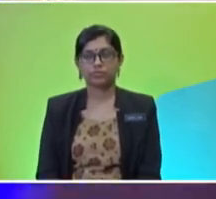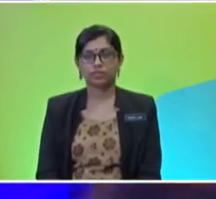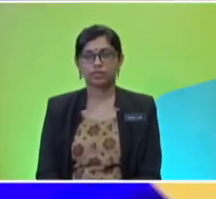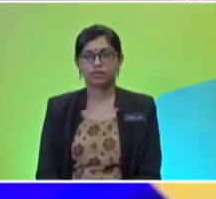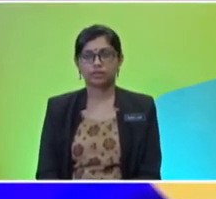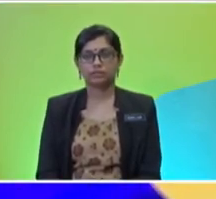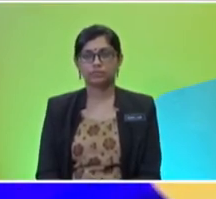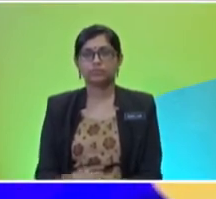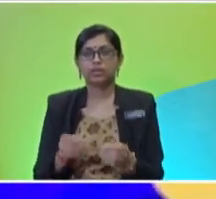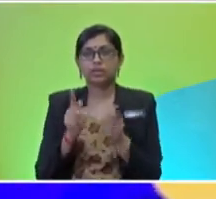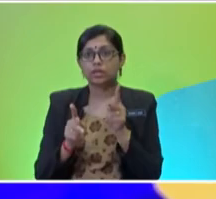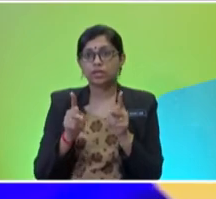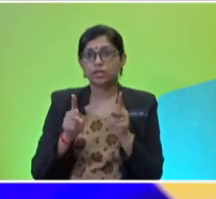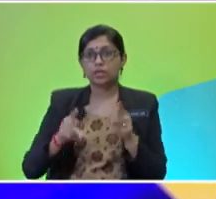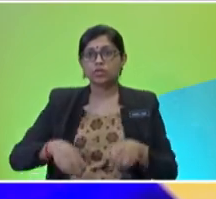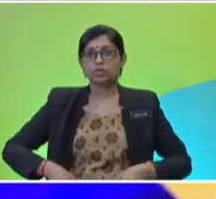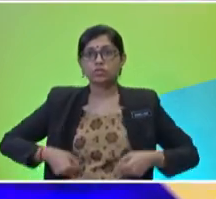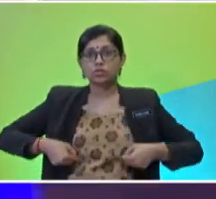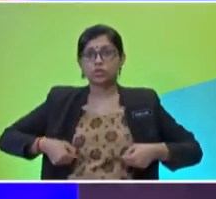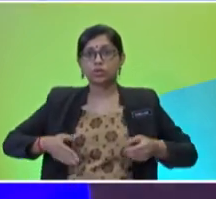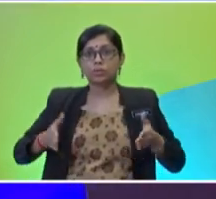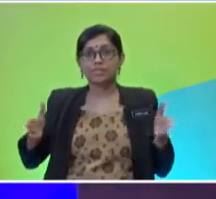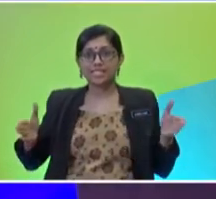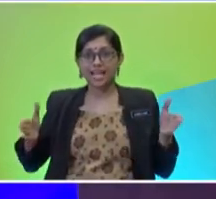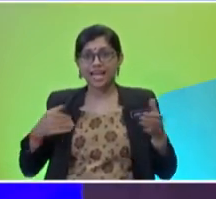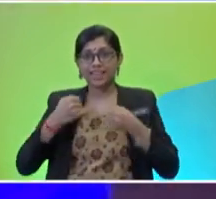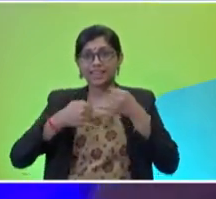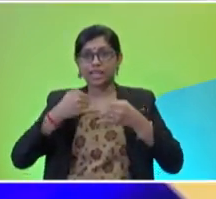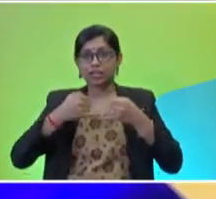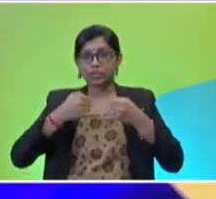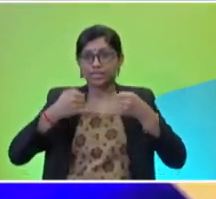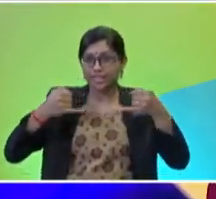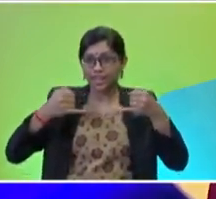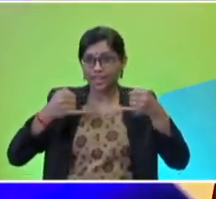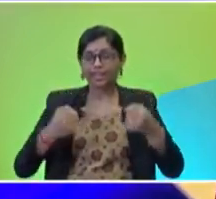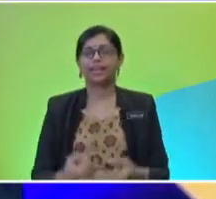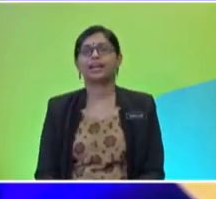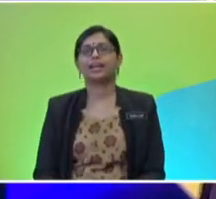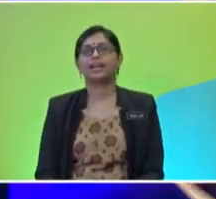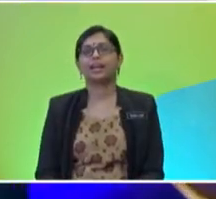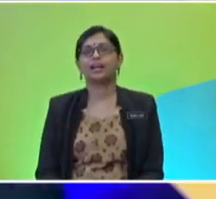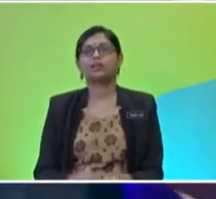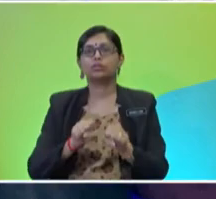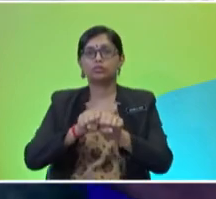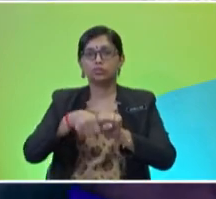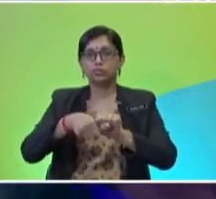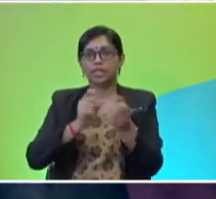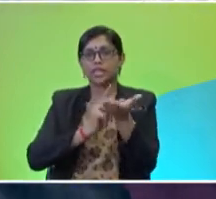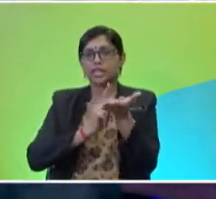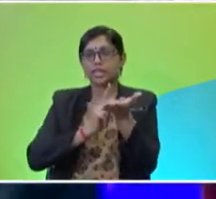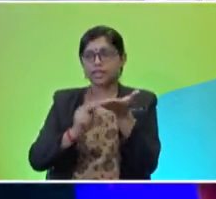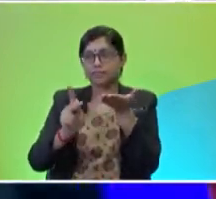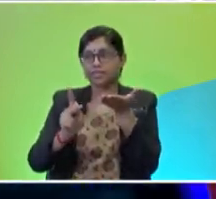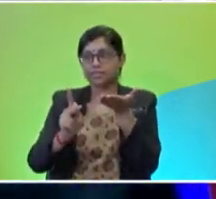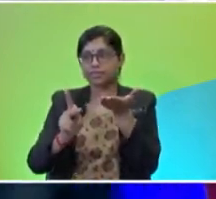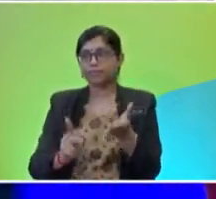kemas ni, boleh tarik sikit tali dia supaya dia lebih ke kemas. Mana